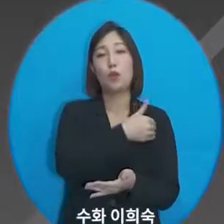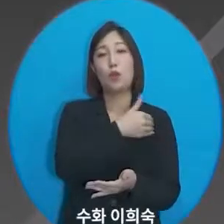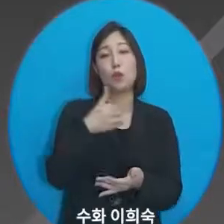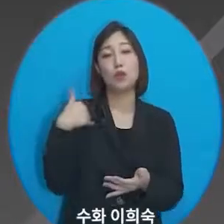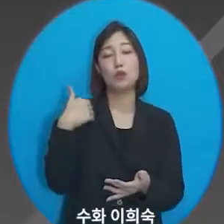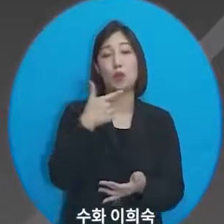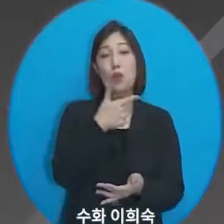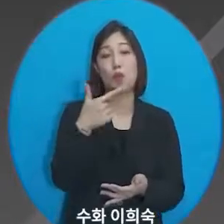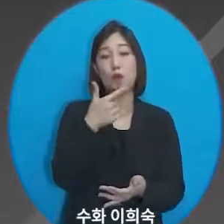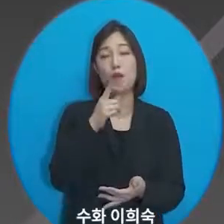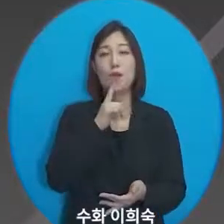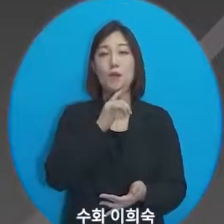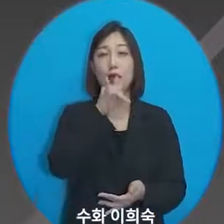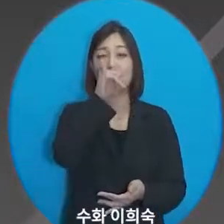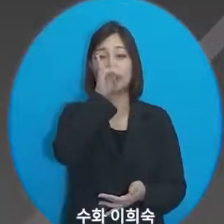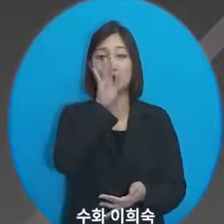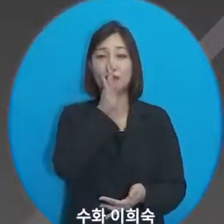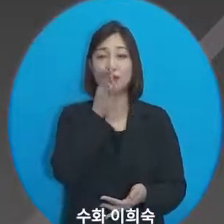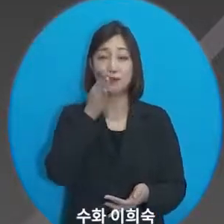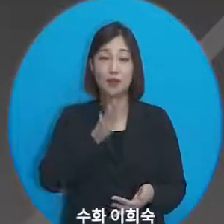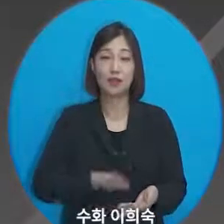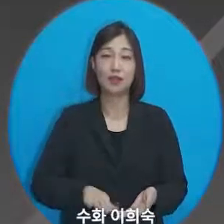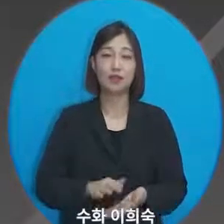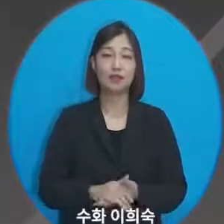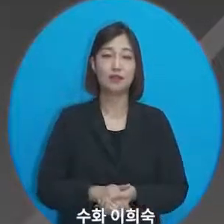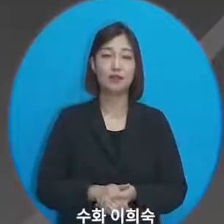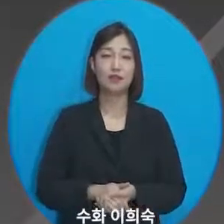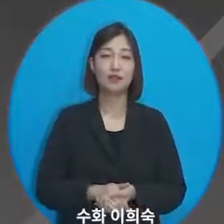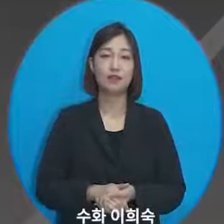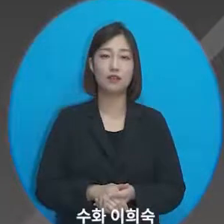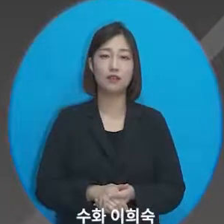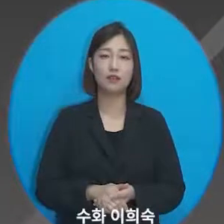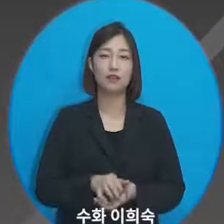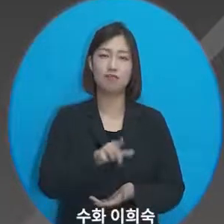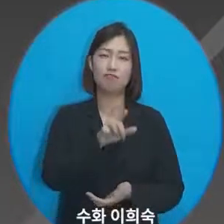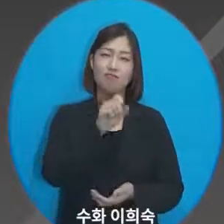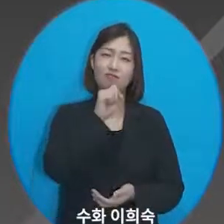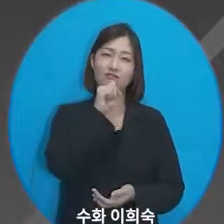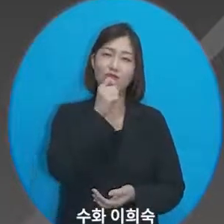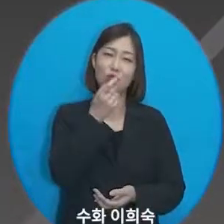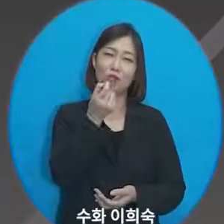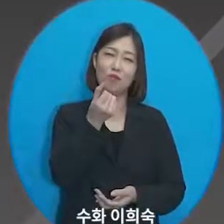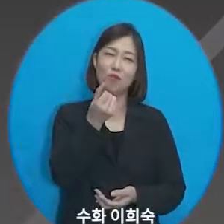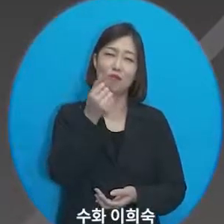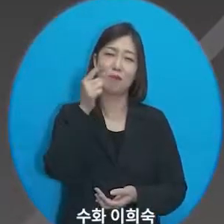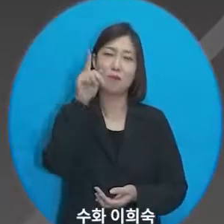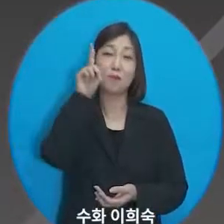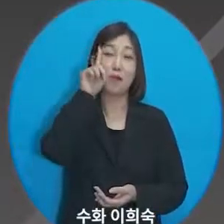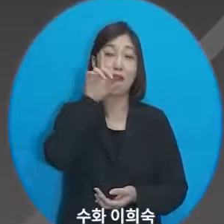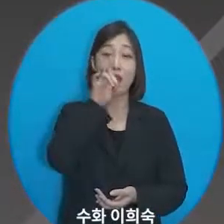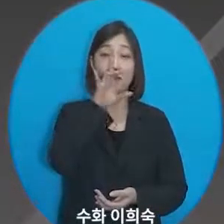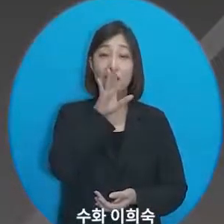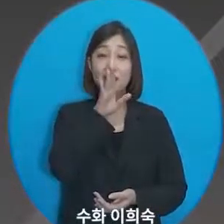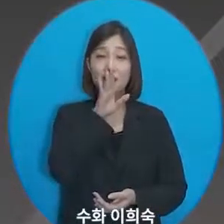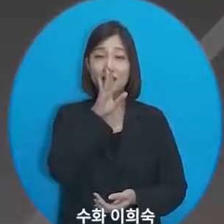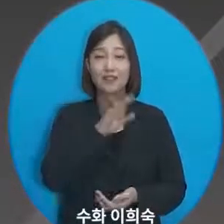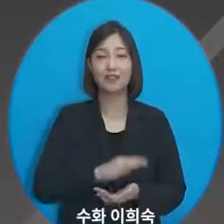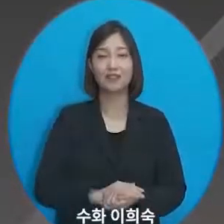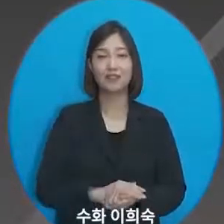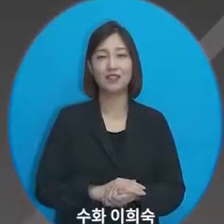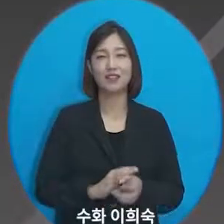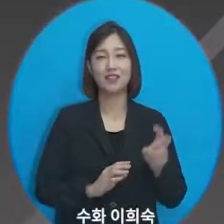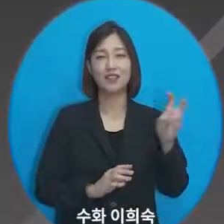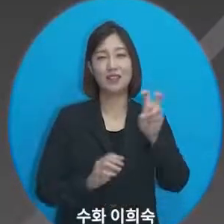것처럼 80.2%, 그다음에 14.8%라는 거는 100%가 안 된다라는 거는